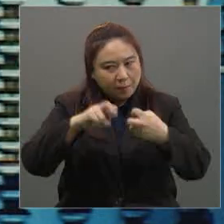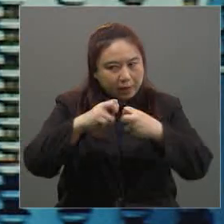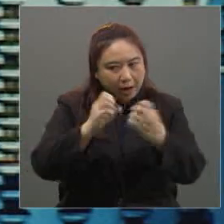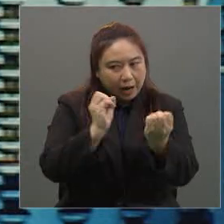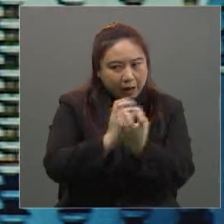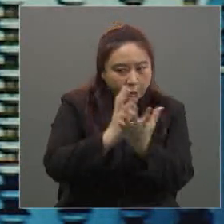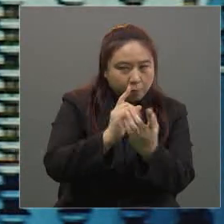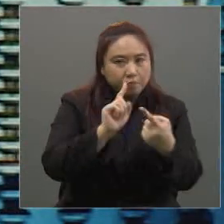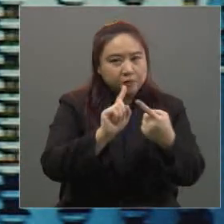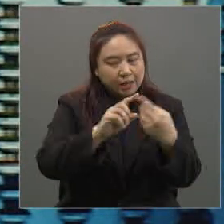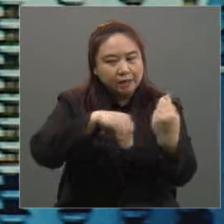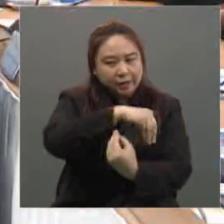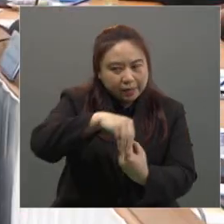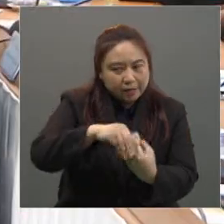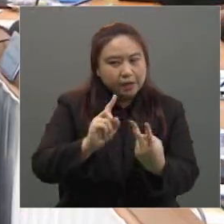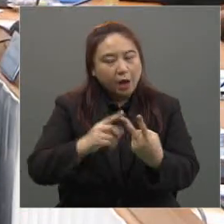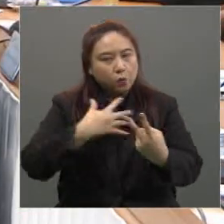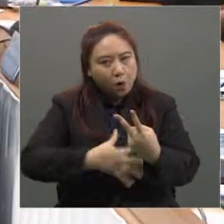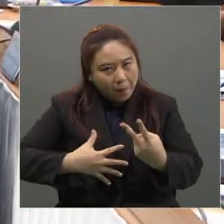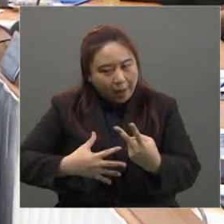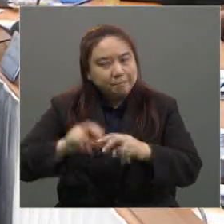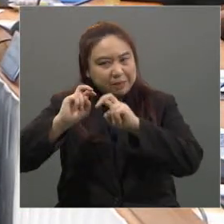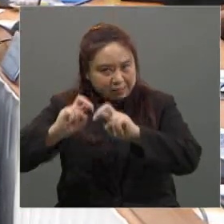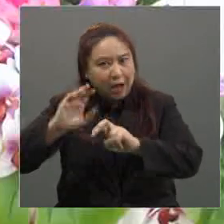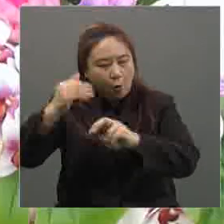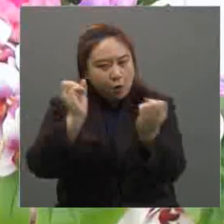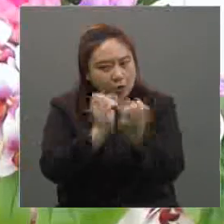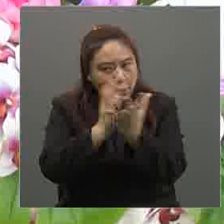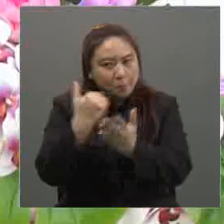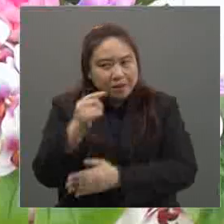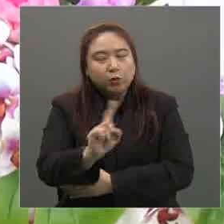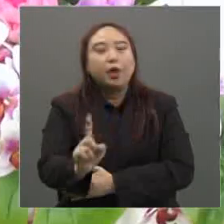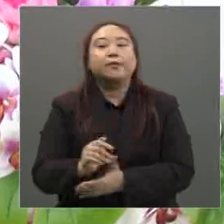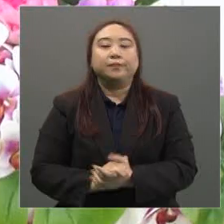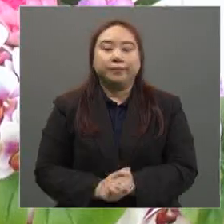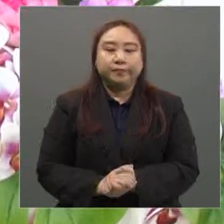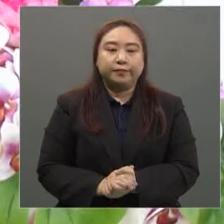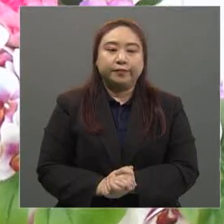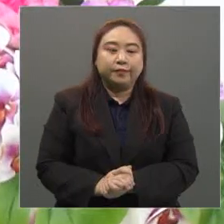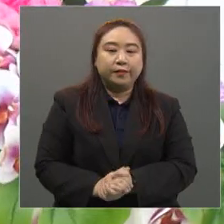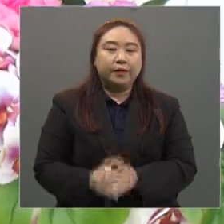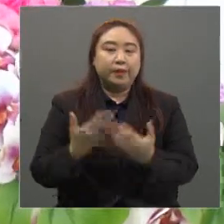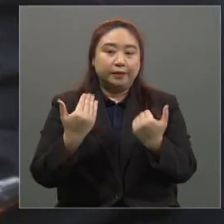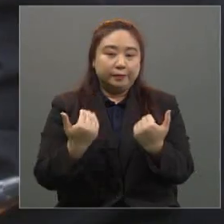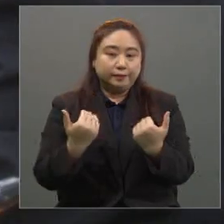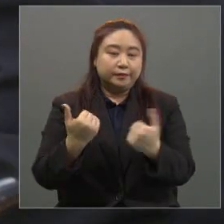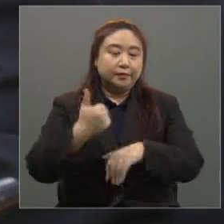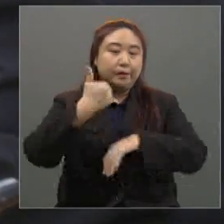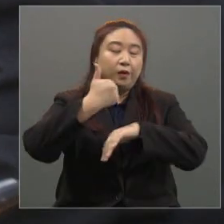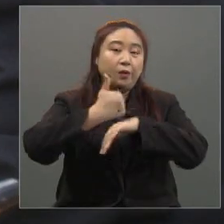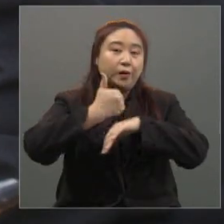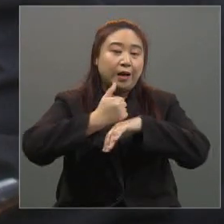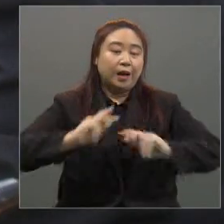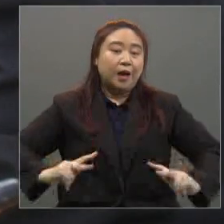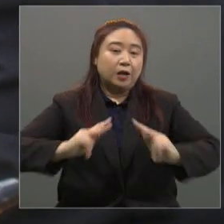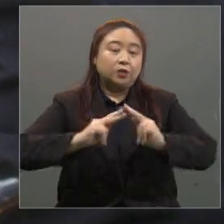เศรษฐกิจและสุขภาพนายสมศักดิ์เทพสุทินรองนายกรัฐมนตรีพร้อมด้วยนายแพทย์ชนน่านศรีแก้วรัฐมนตรีว่าการ